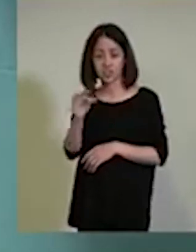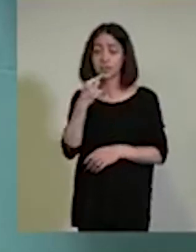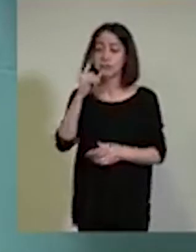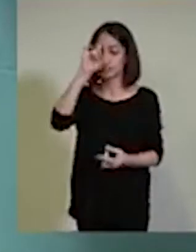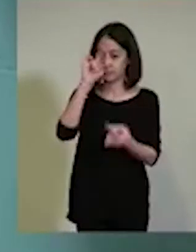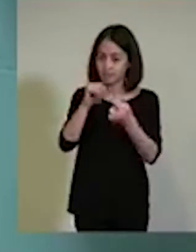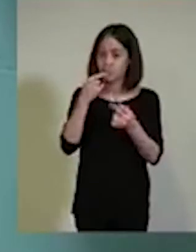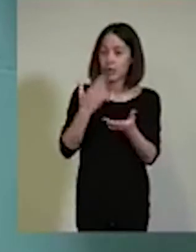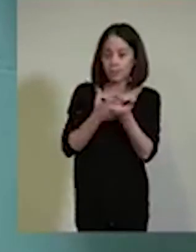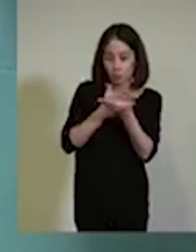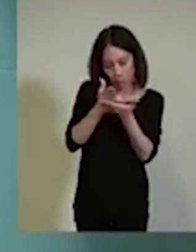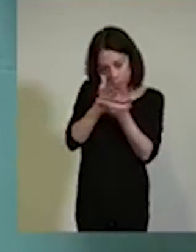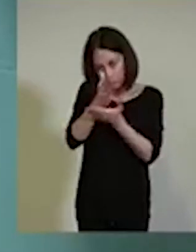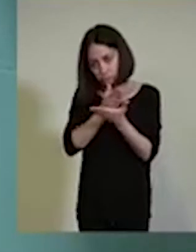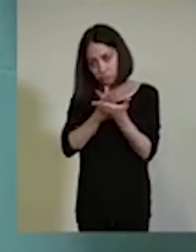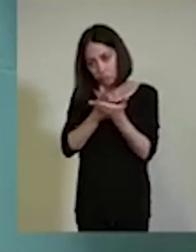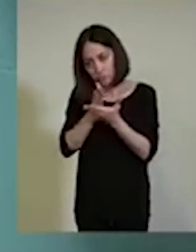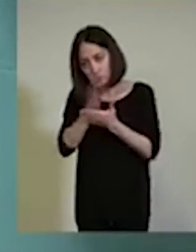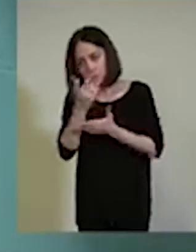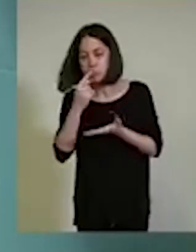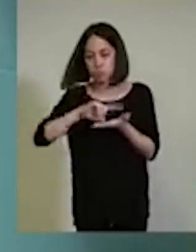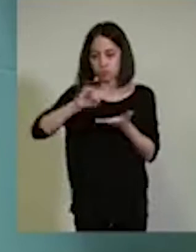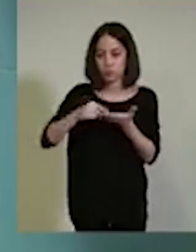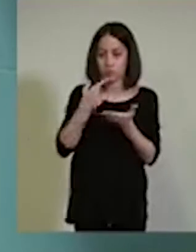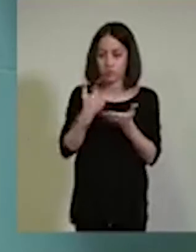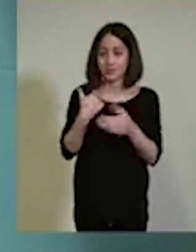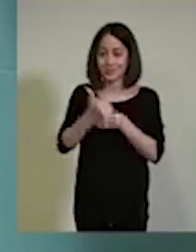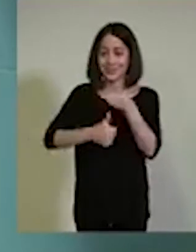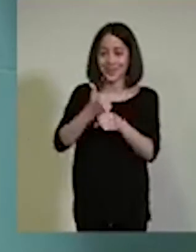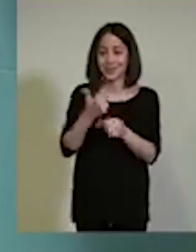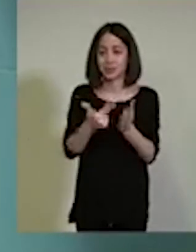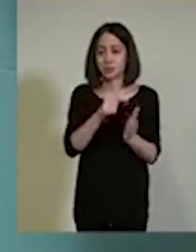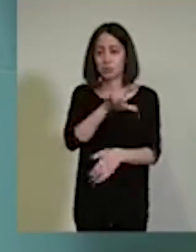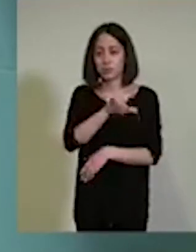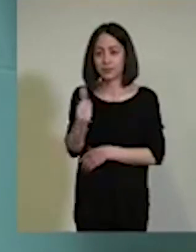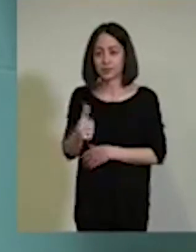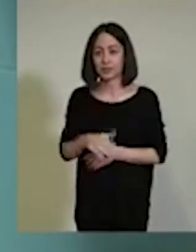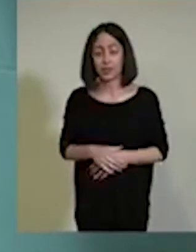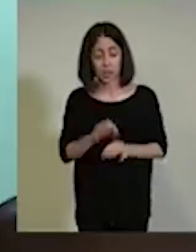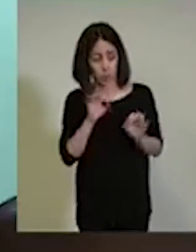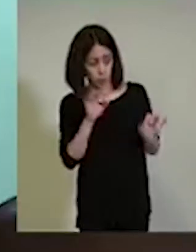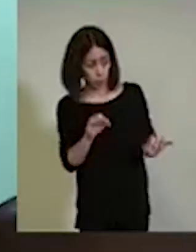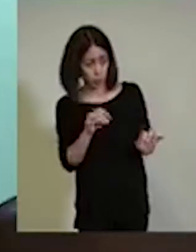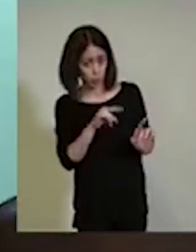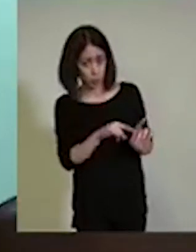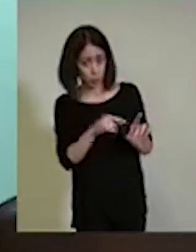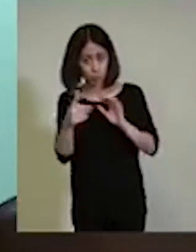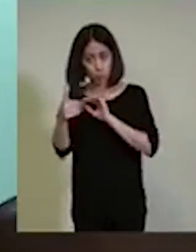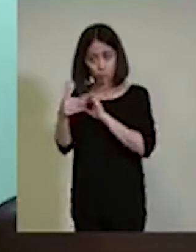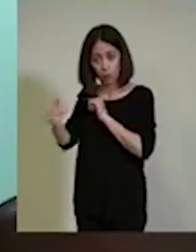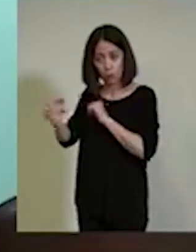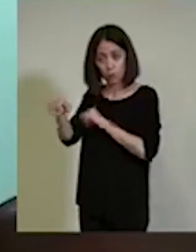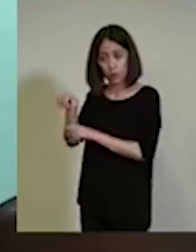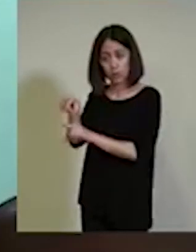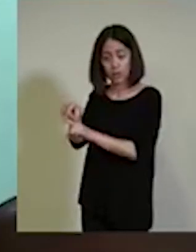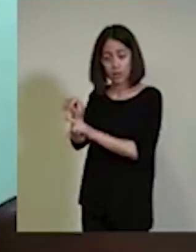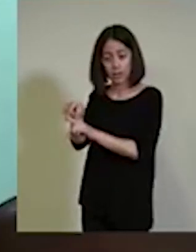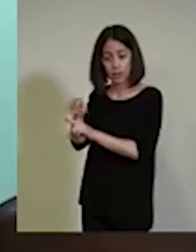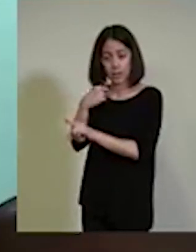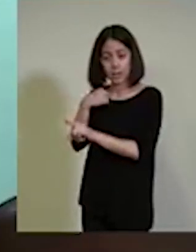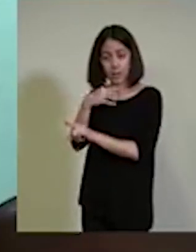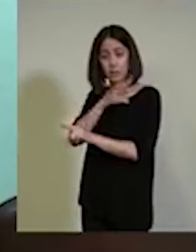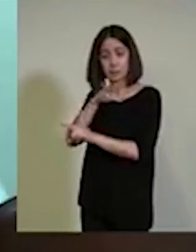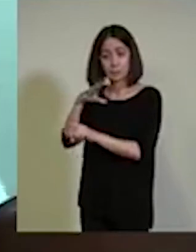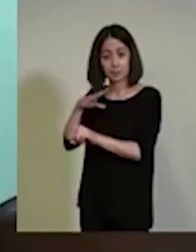2021. Oui. Avant de passer, avec de l'autorisation, avant de passer la parole à Claudine